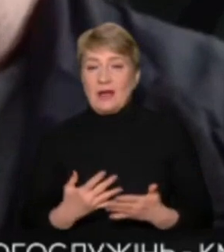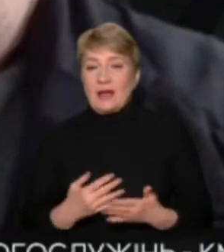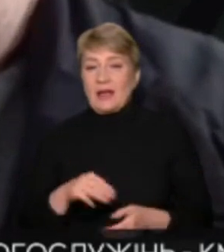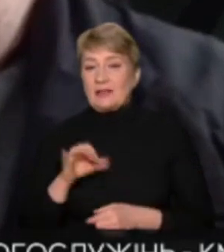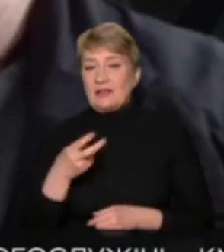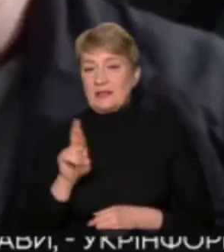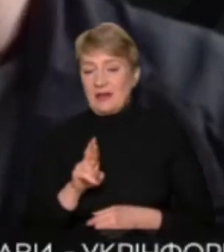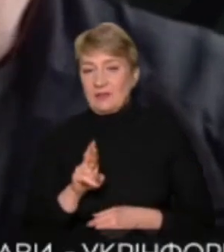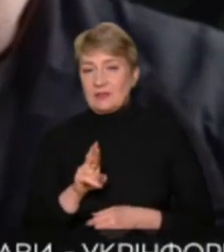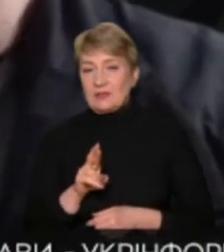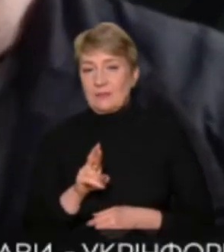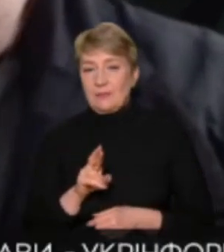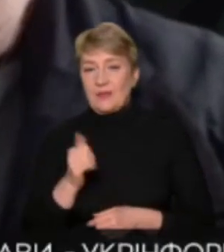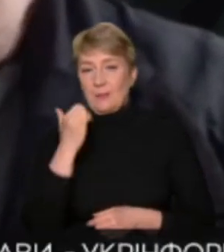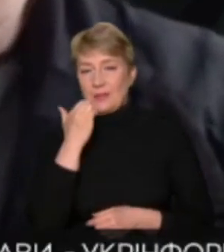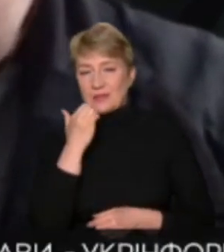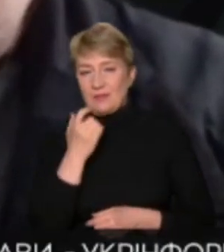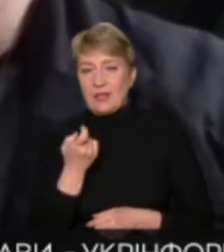все ж таки приземлиться у Москві і трошечки...